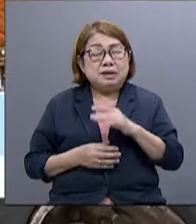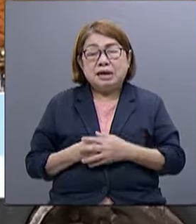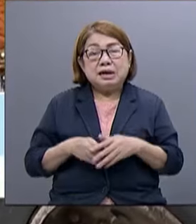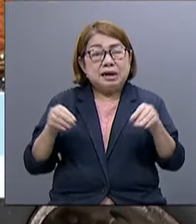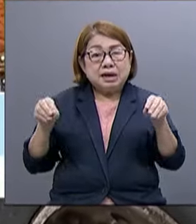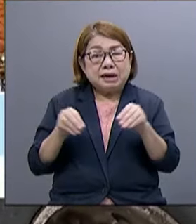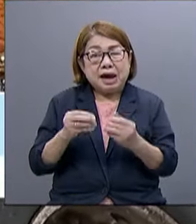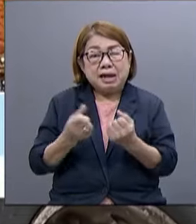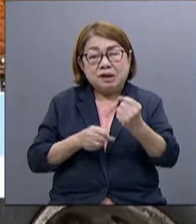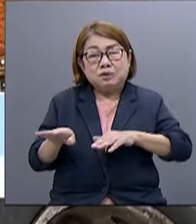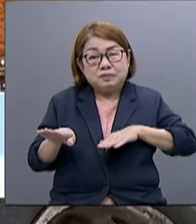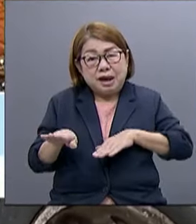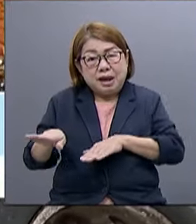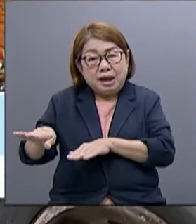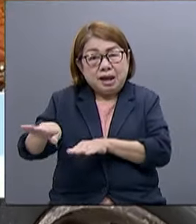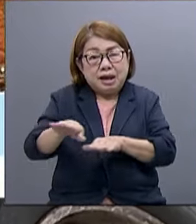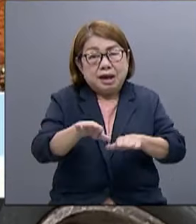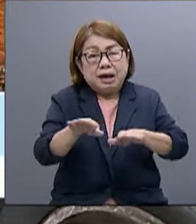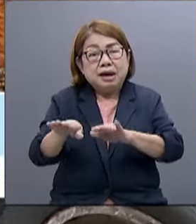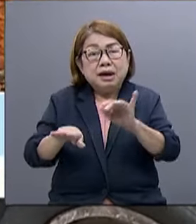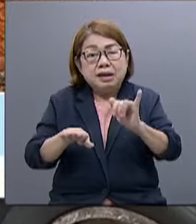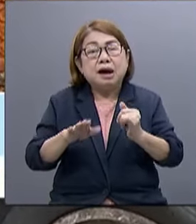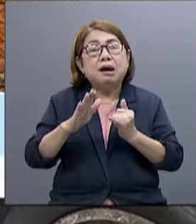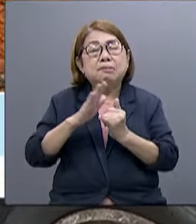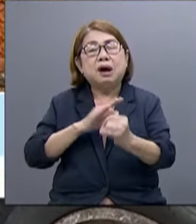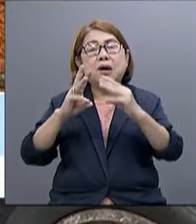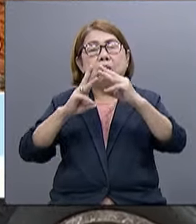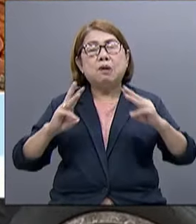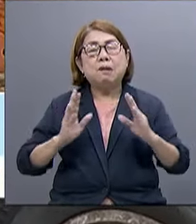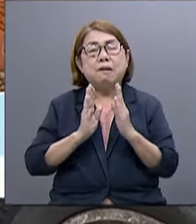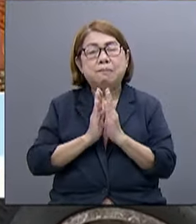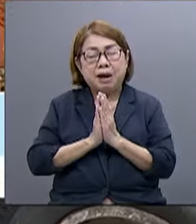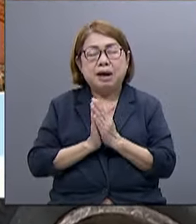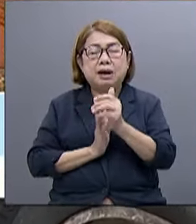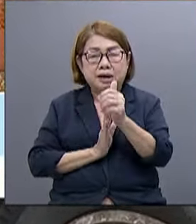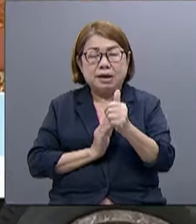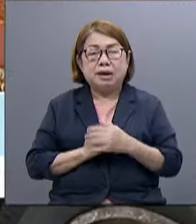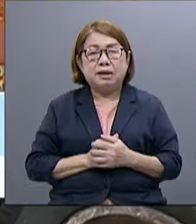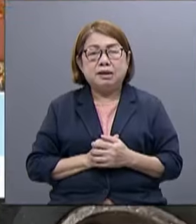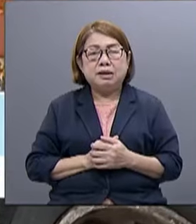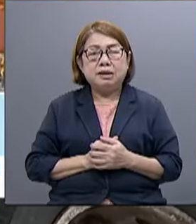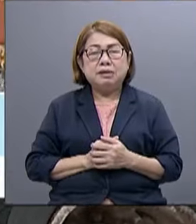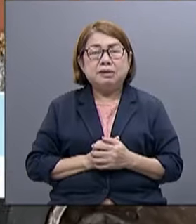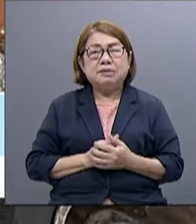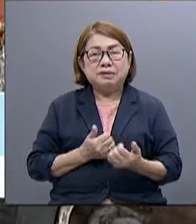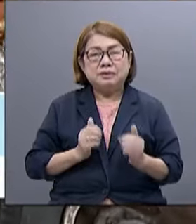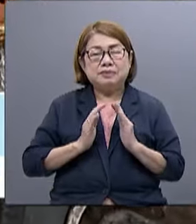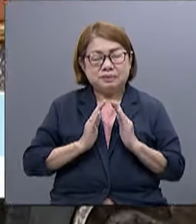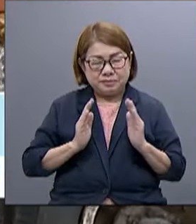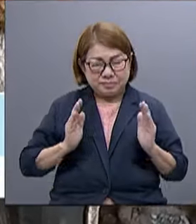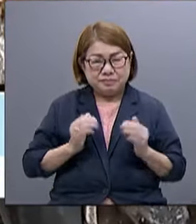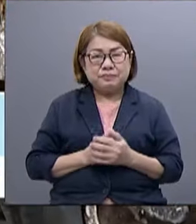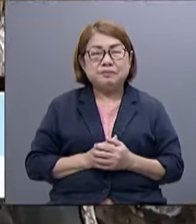ามาที่วัดพระธาตุหนองบัวเนี่ยก็สามารถมาเดินชมใกล้ๆมาร่วมพูดคุยนะครับกับพี่สุสาครกันได้นะครับต้องขอขอบคุณนะครับ